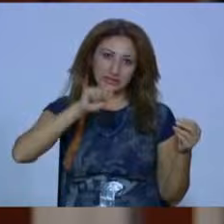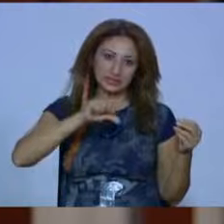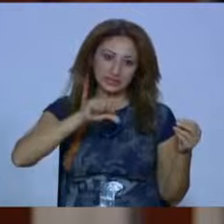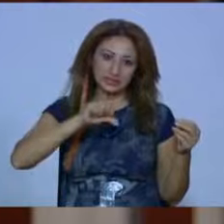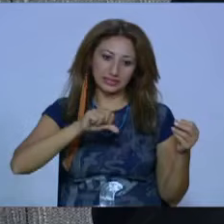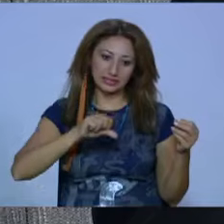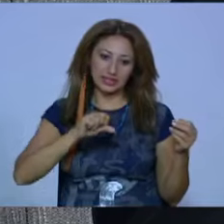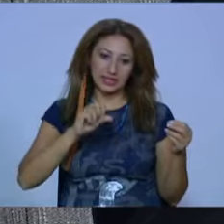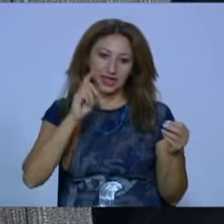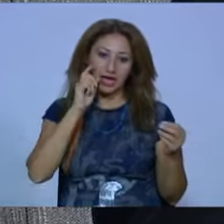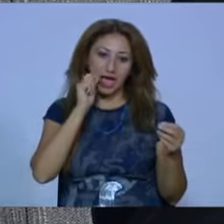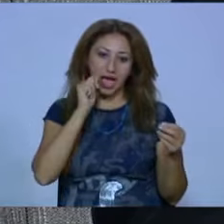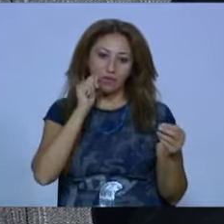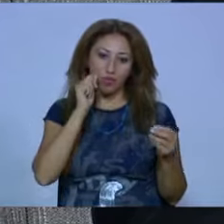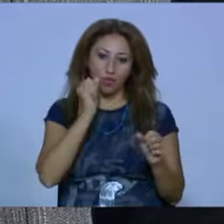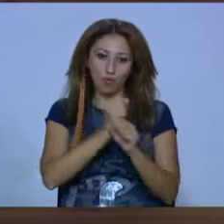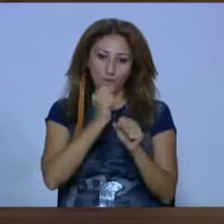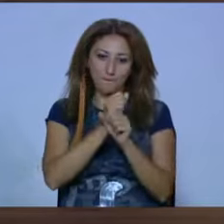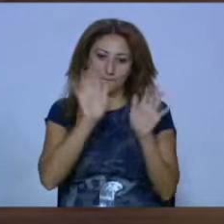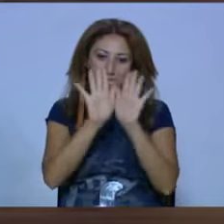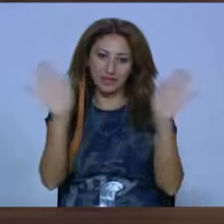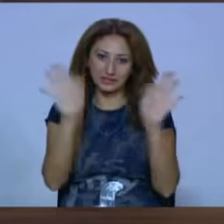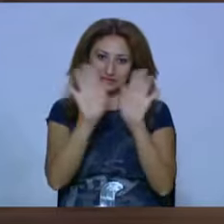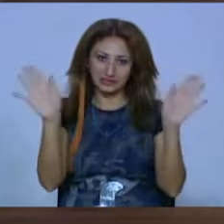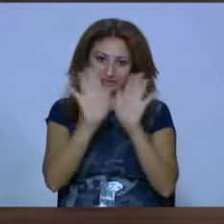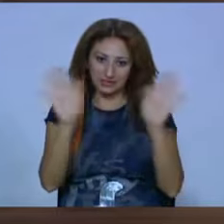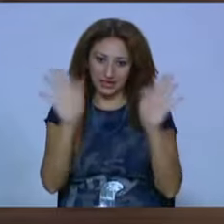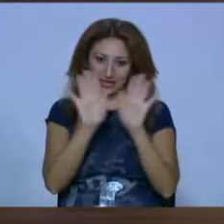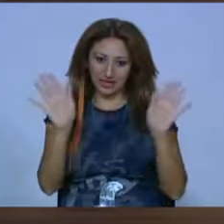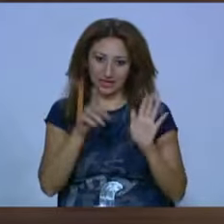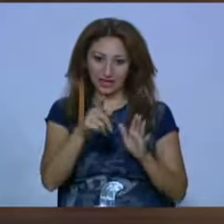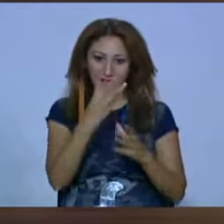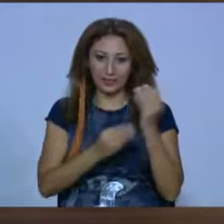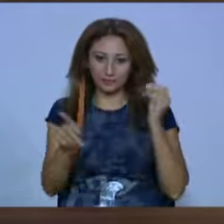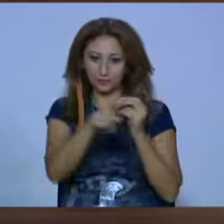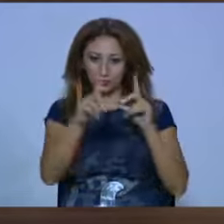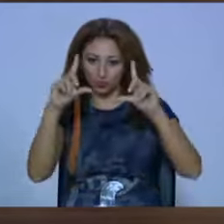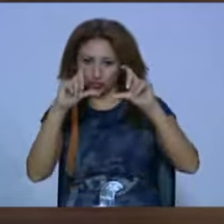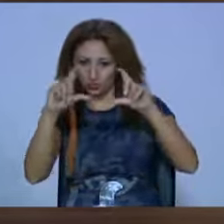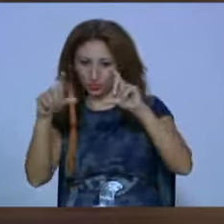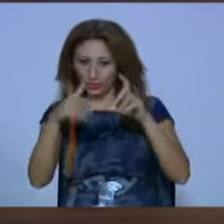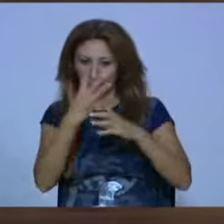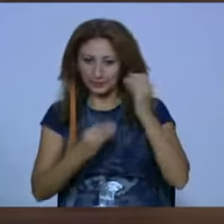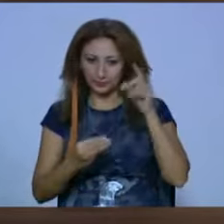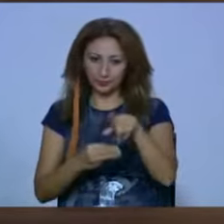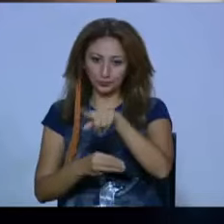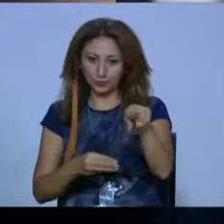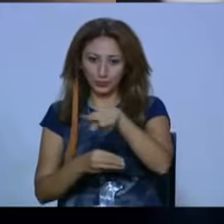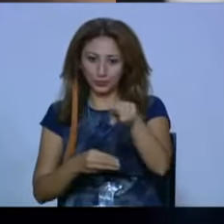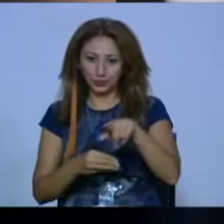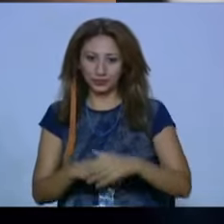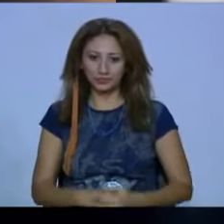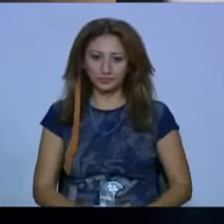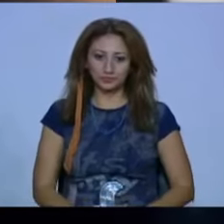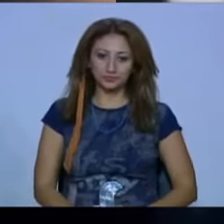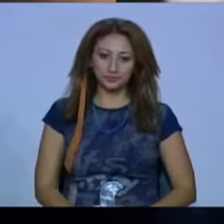الوالد طبعا كان عمل دور رائع في مسرحيه شاهد ما شافش حاجه طبعا. والمشاغبين كان عامل فراش جابر في المشاغبين طبعا. والشاويش